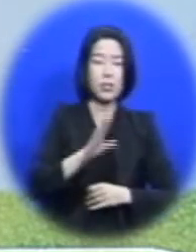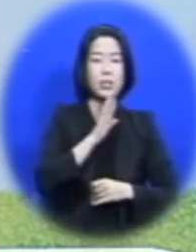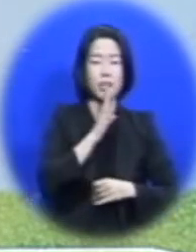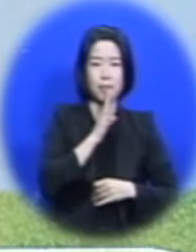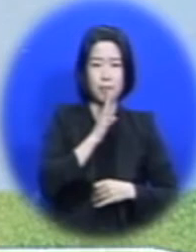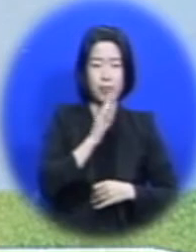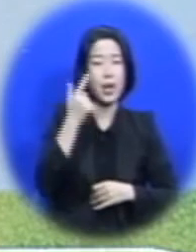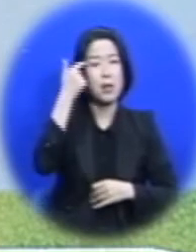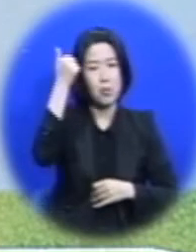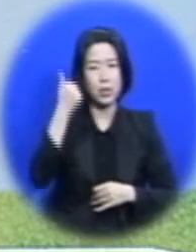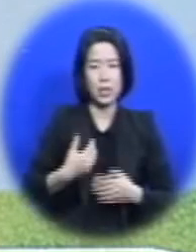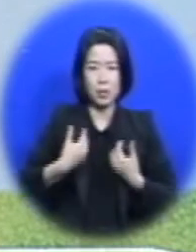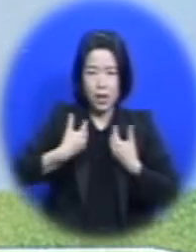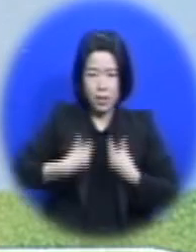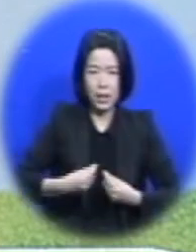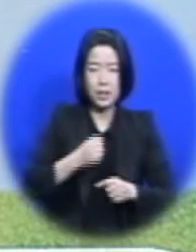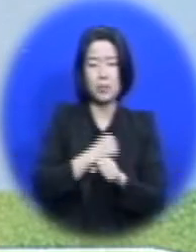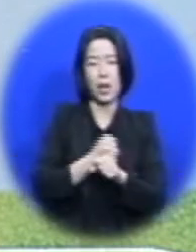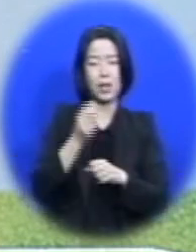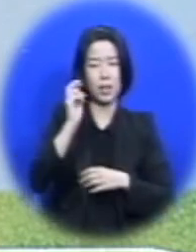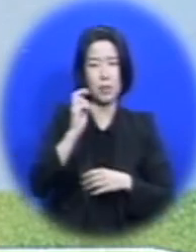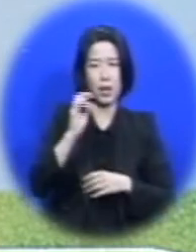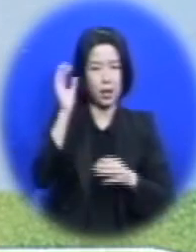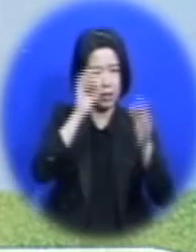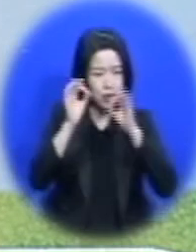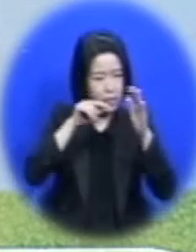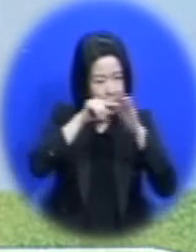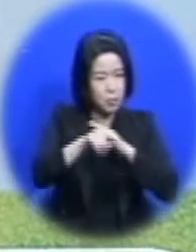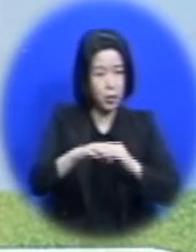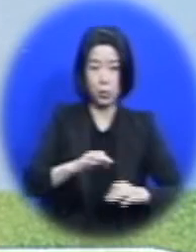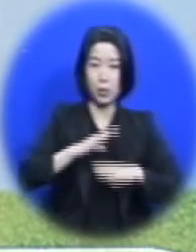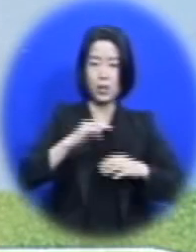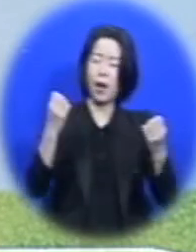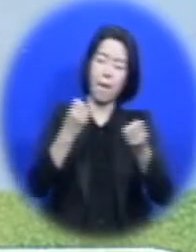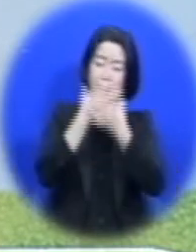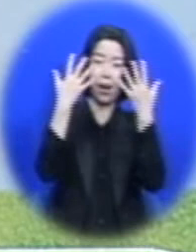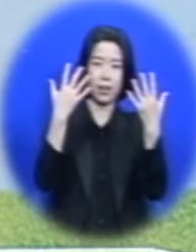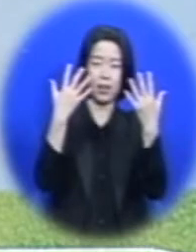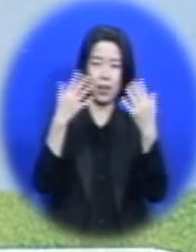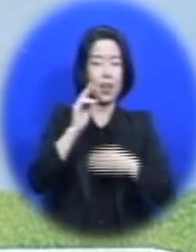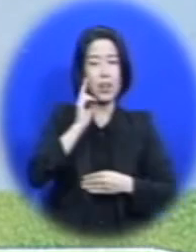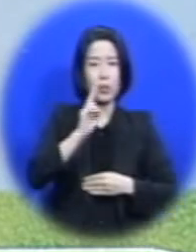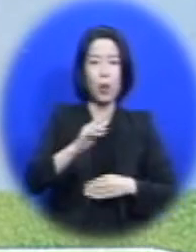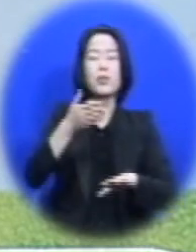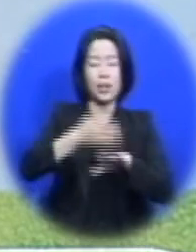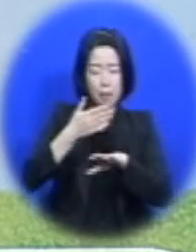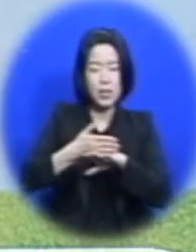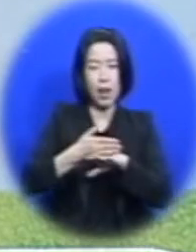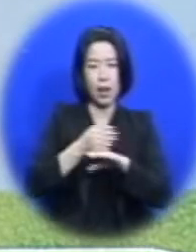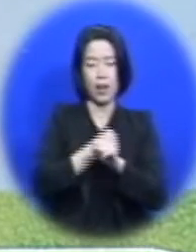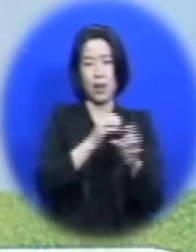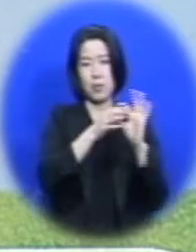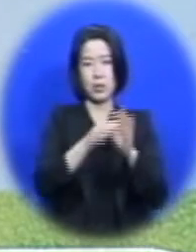목사의 낙심 하실까봐 찾아 뵈면 깜짝 놀랄 정도로 밝게 너무 넘어 감사하면서